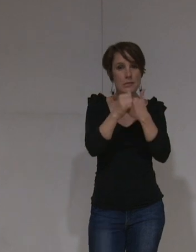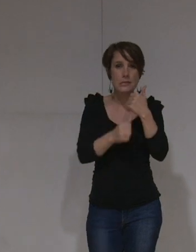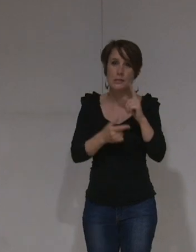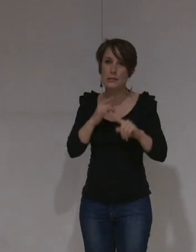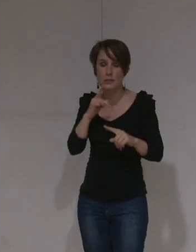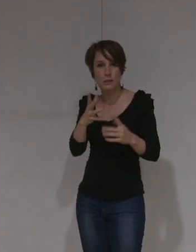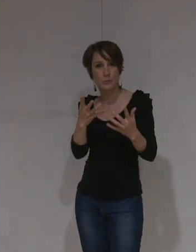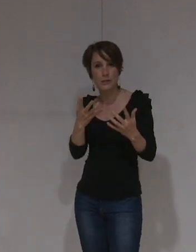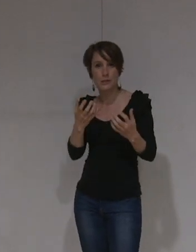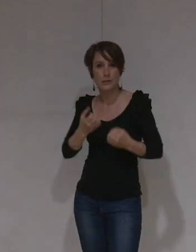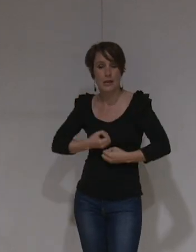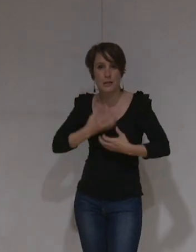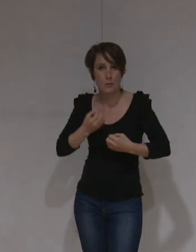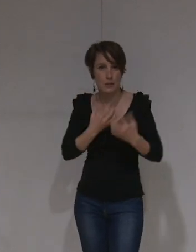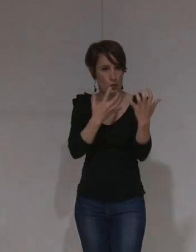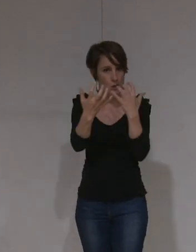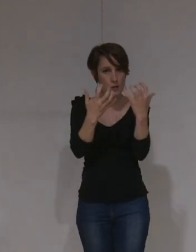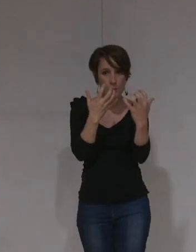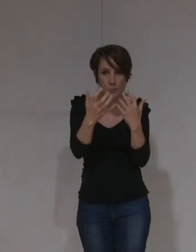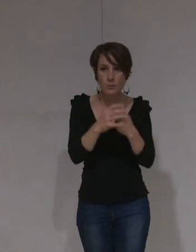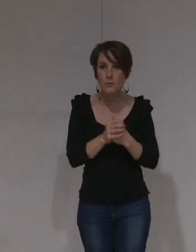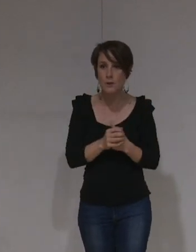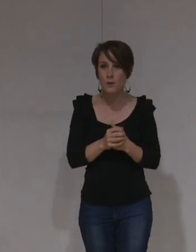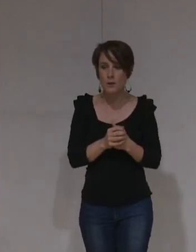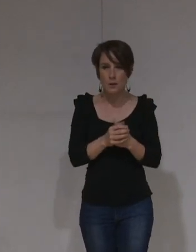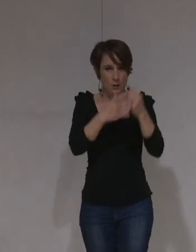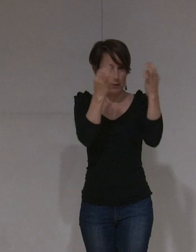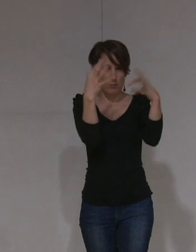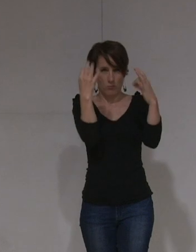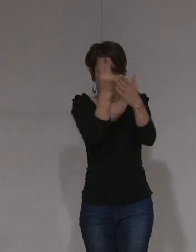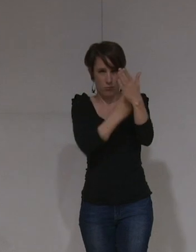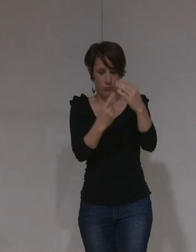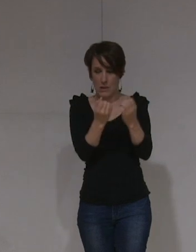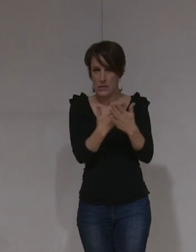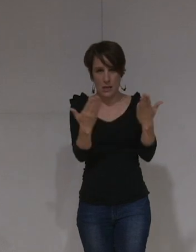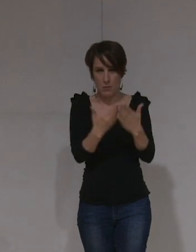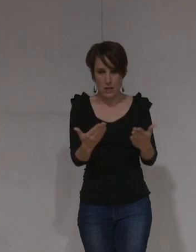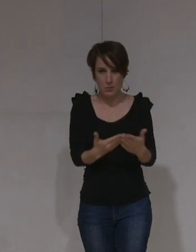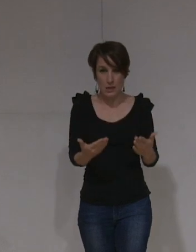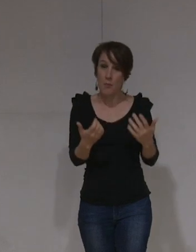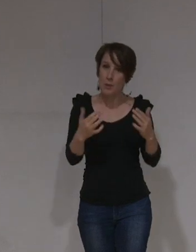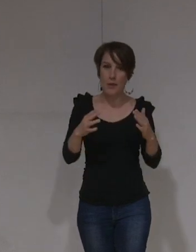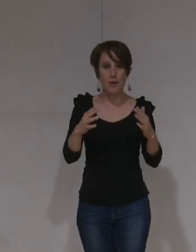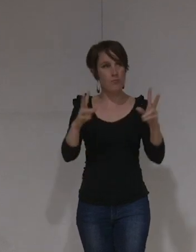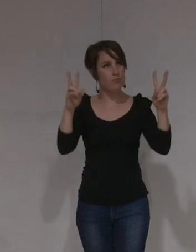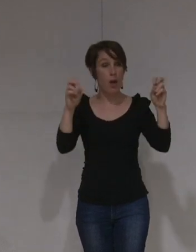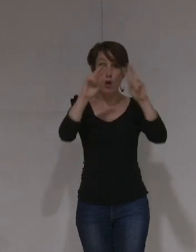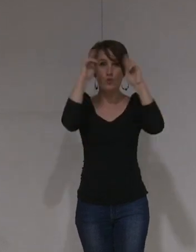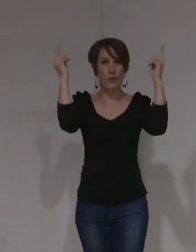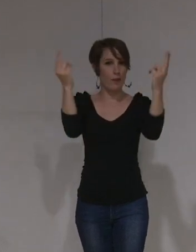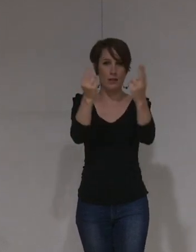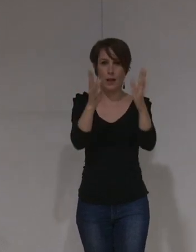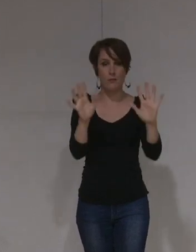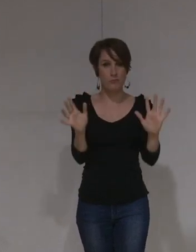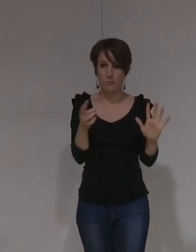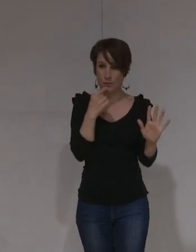très euh simplifié et en même temps je dirais universel hein c'est le visage